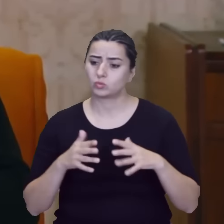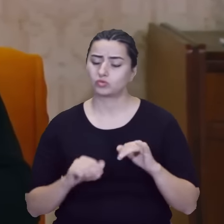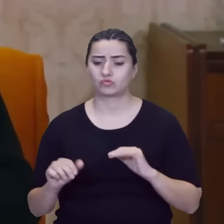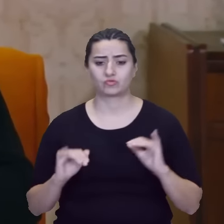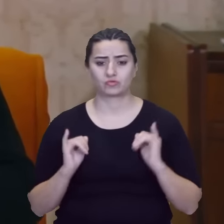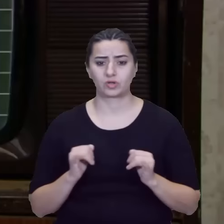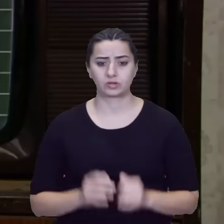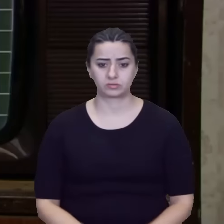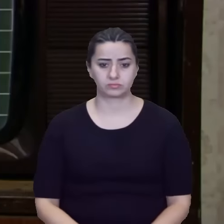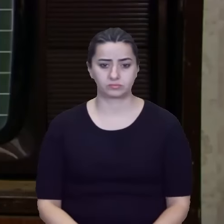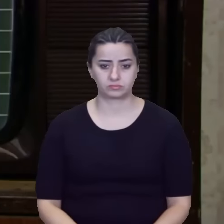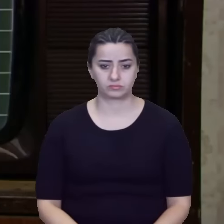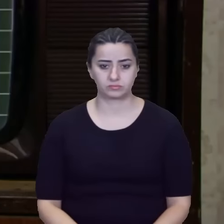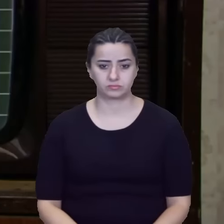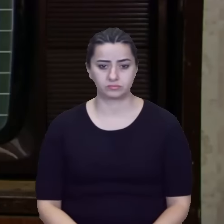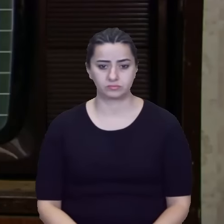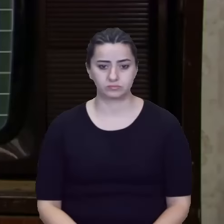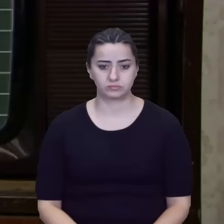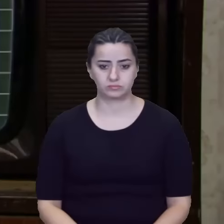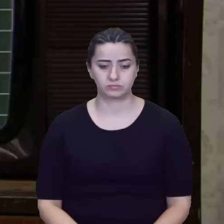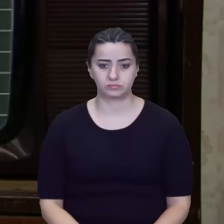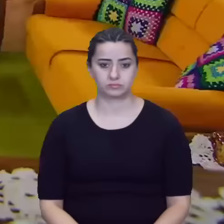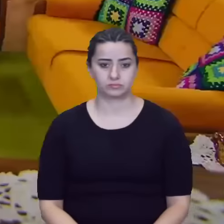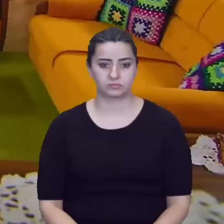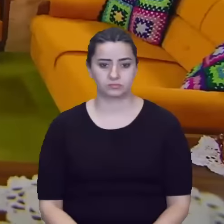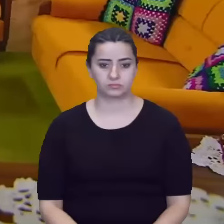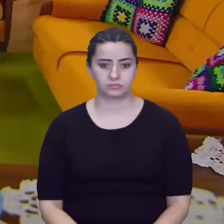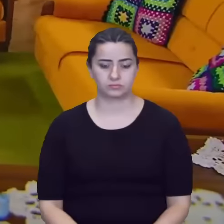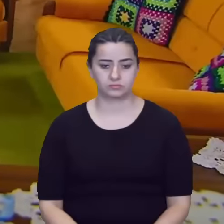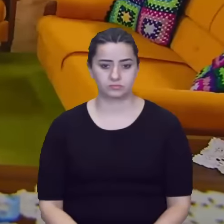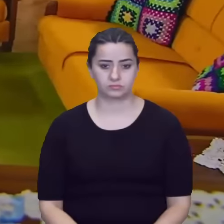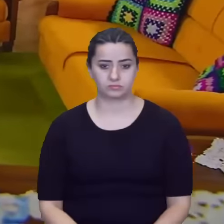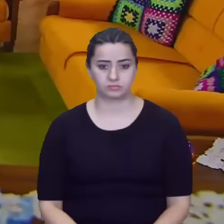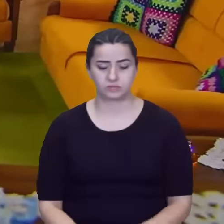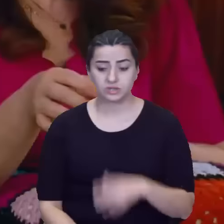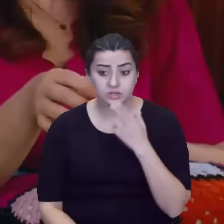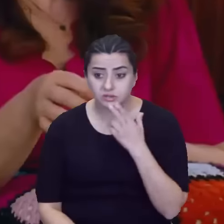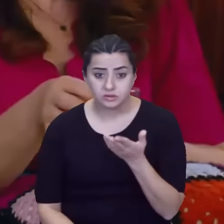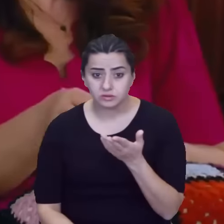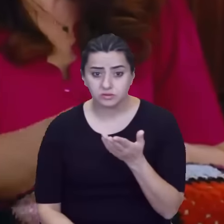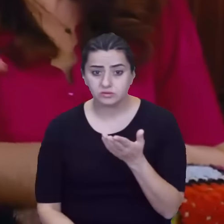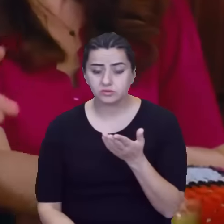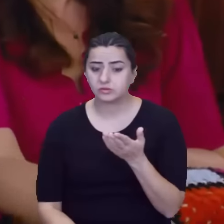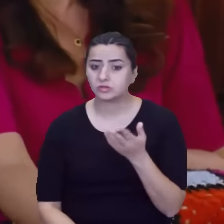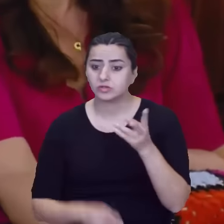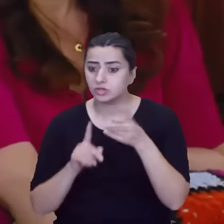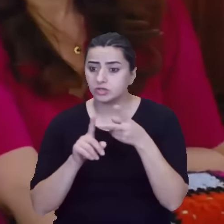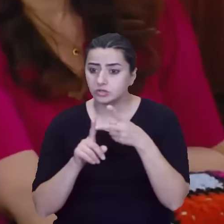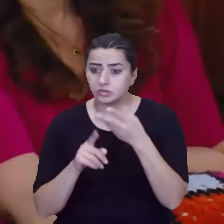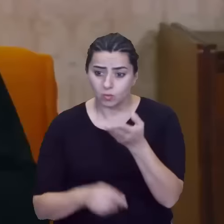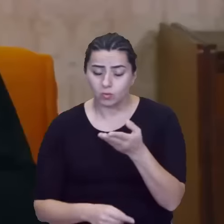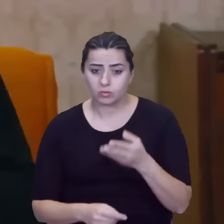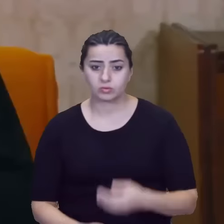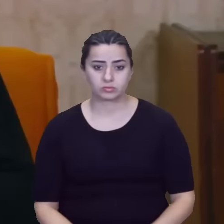ya. Televizyonda TRT'nin yayın sonu görüntüsü. Aa, kız. Kız ikinci kanal değil